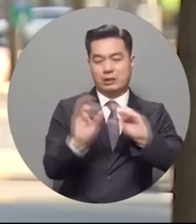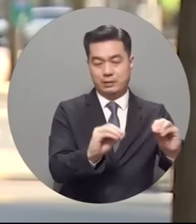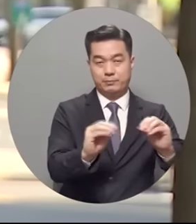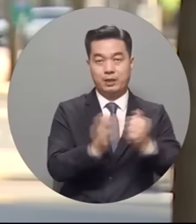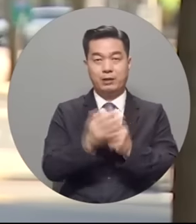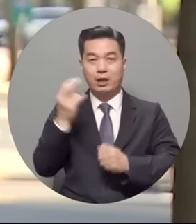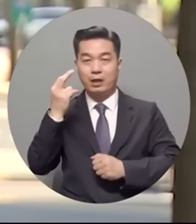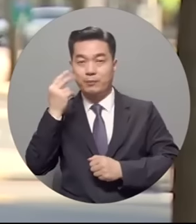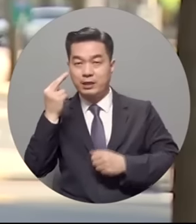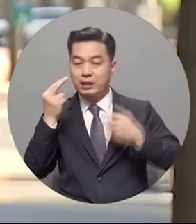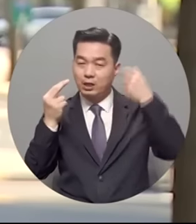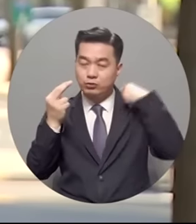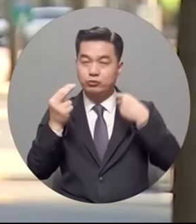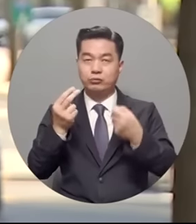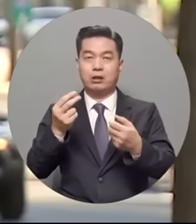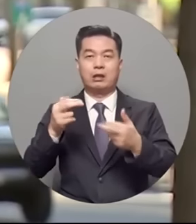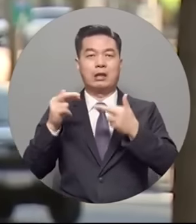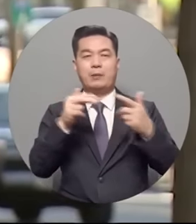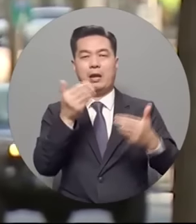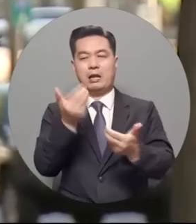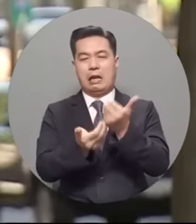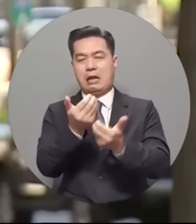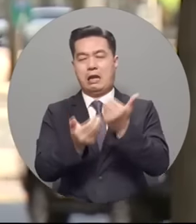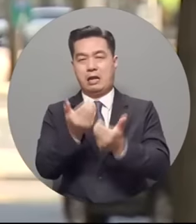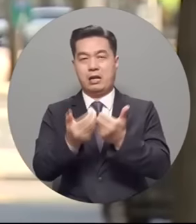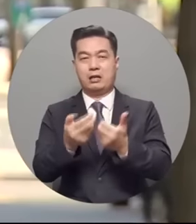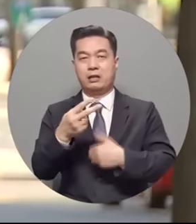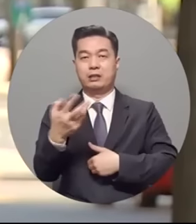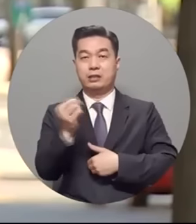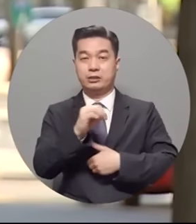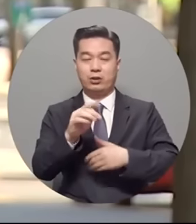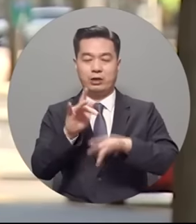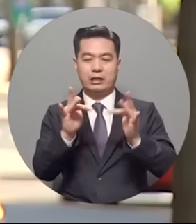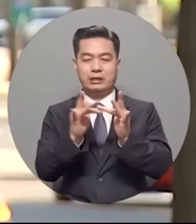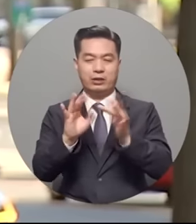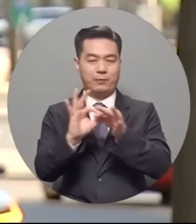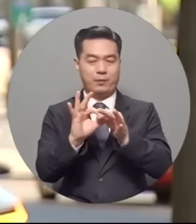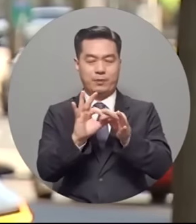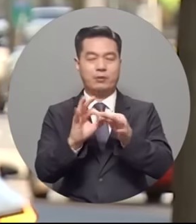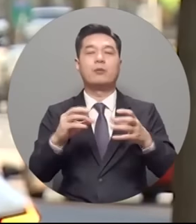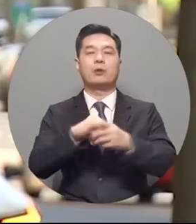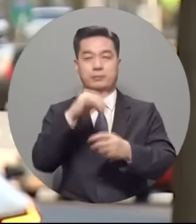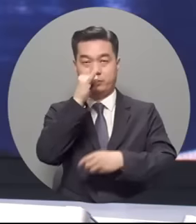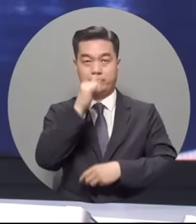갈등이 디지털 영역까지 번지고 있습니다. 워싱턴에서 MBC 뉴스 왕중명입니다.